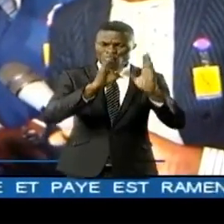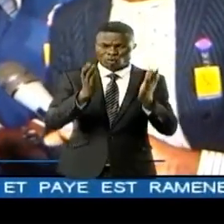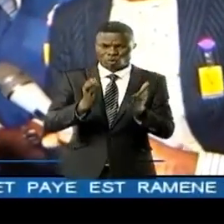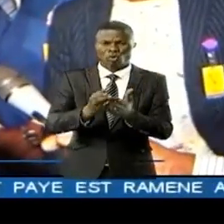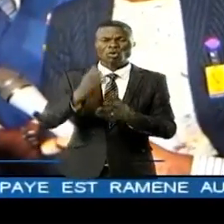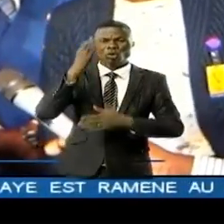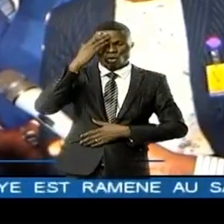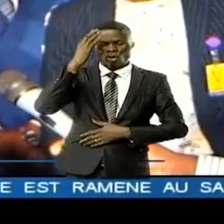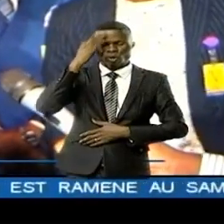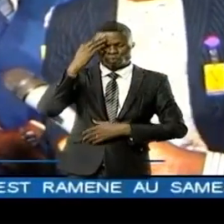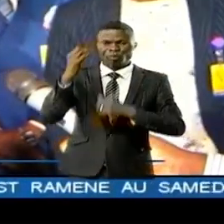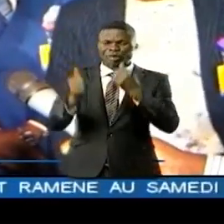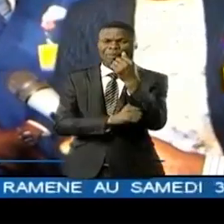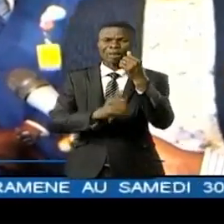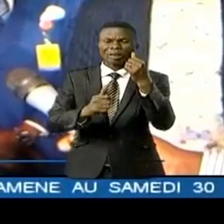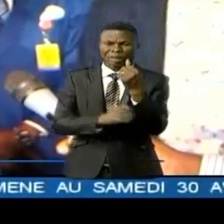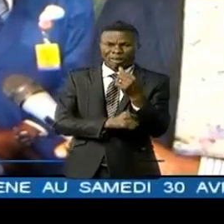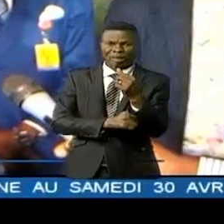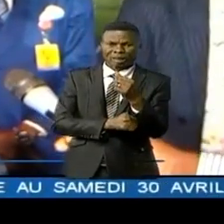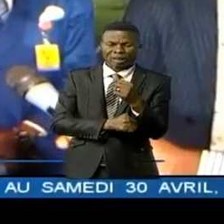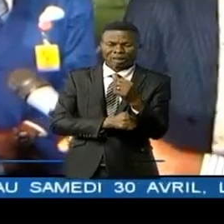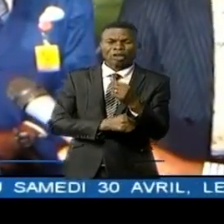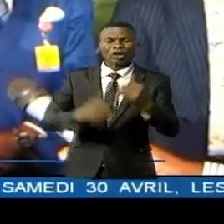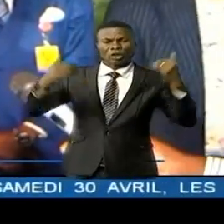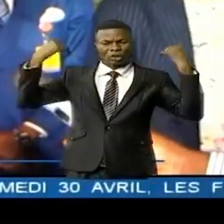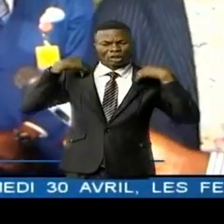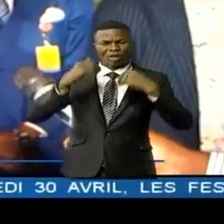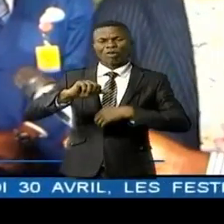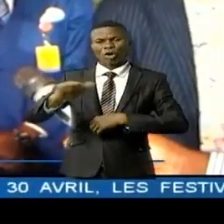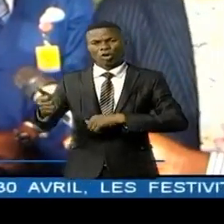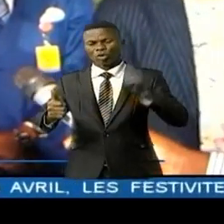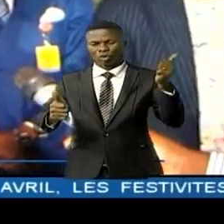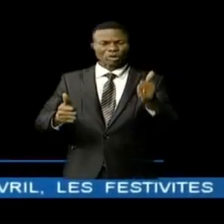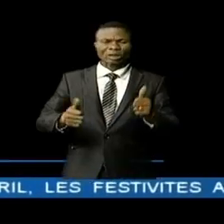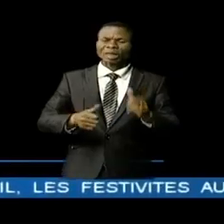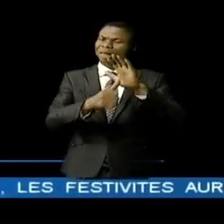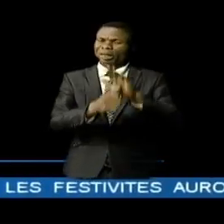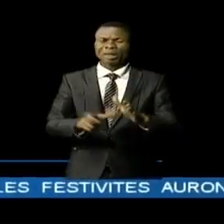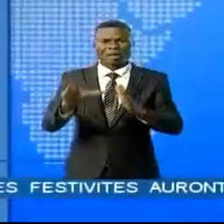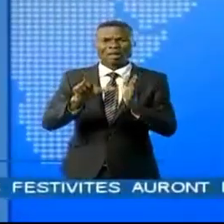que personne n'est au-dessus de la loi.